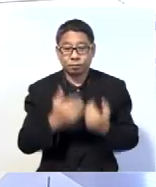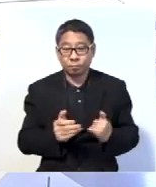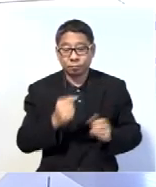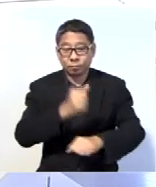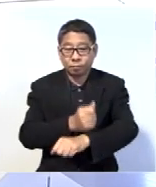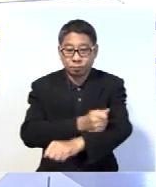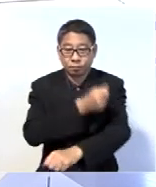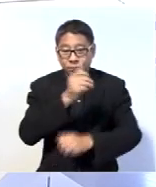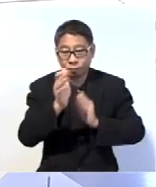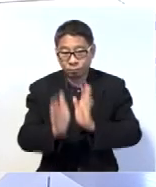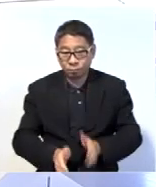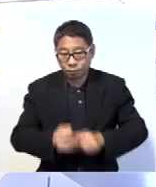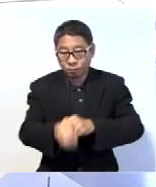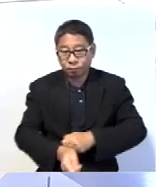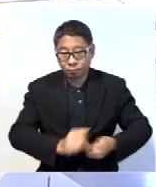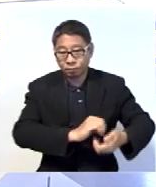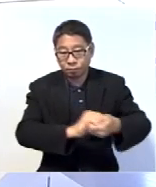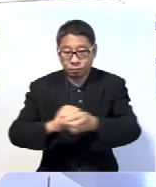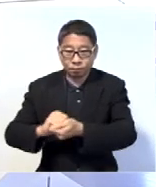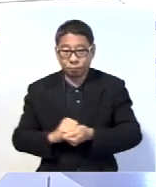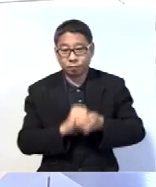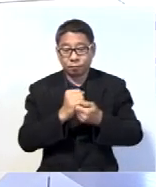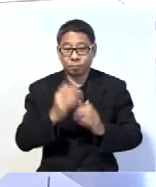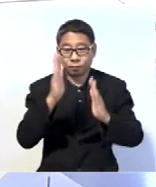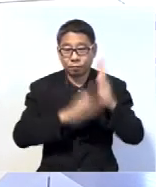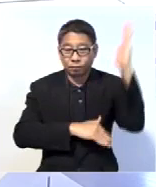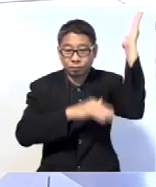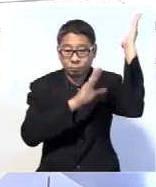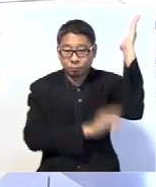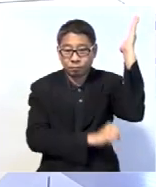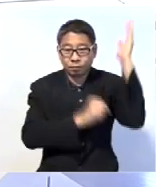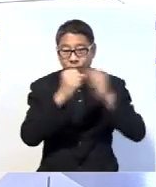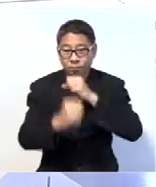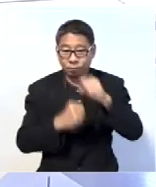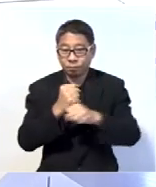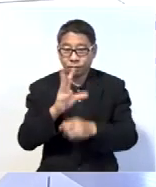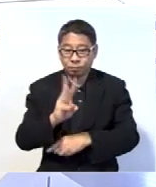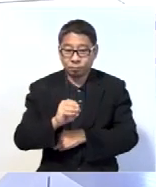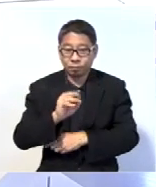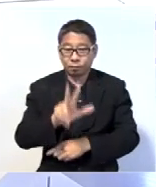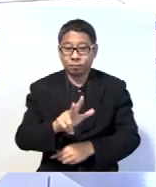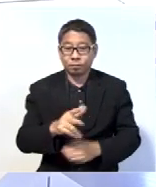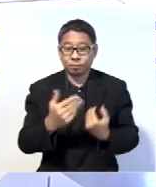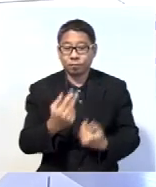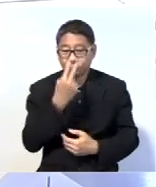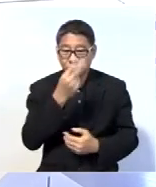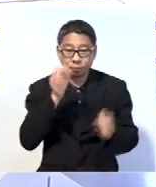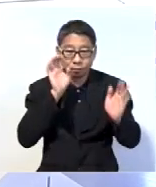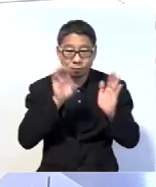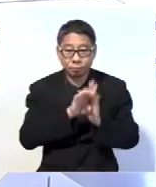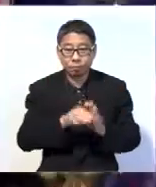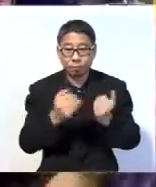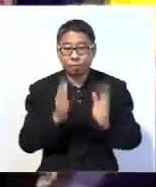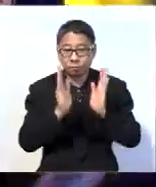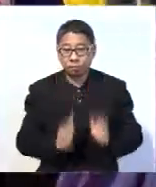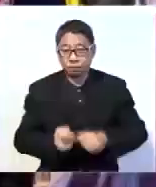กษตรกรเสริมสร้างสานสัมพันธ์สันติสุขอำเภอนาทวีประจำปี2563ค่ะไปดูบรรยากาศกันสักหน่อ